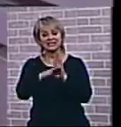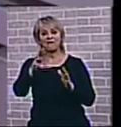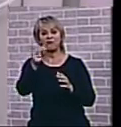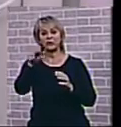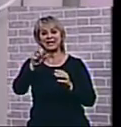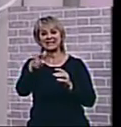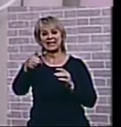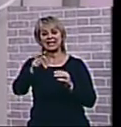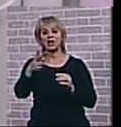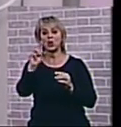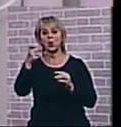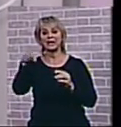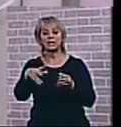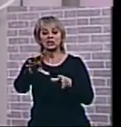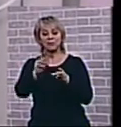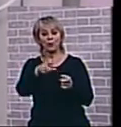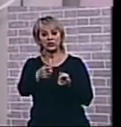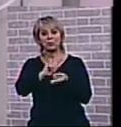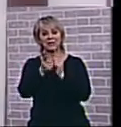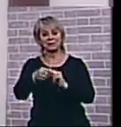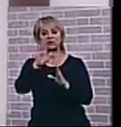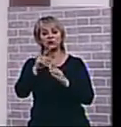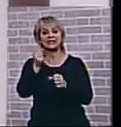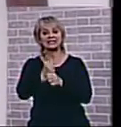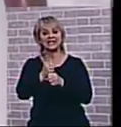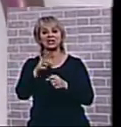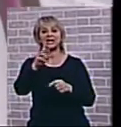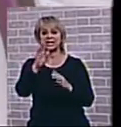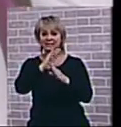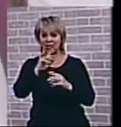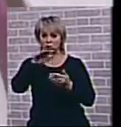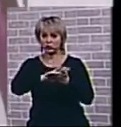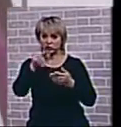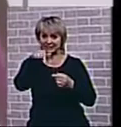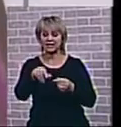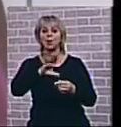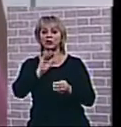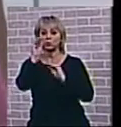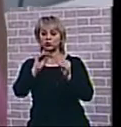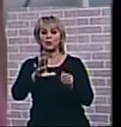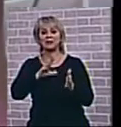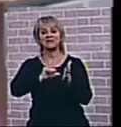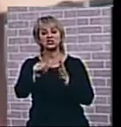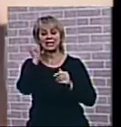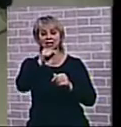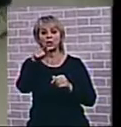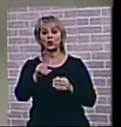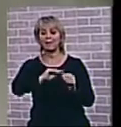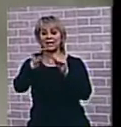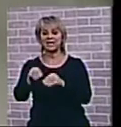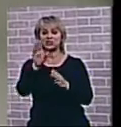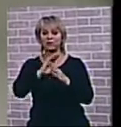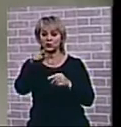водоросли хлореллы. С помощью фотосинтеза они перерабатывают воздух и производят кислород. Подобное устройство было разработано еще в 60-е для подачи